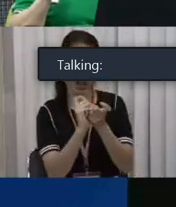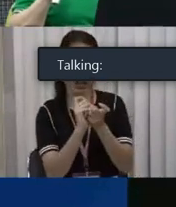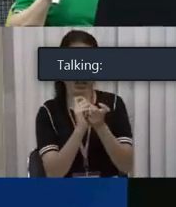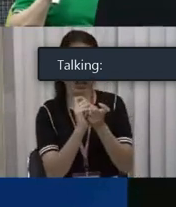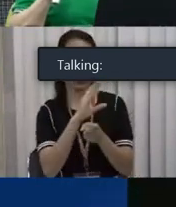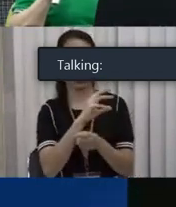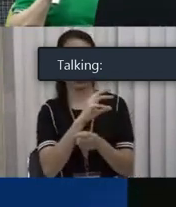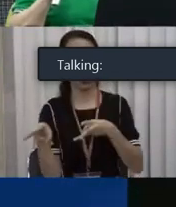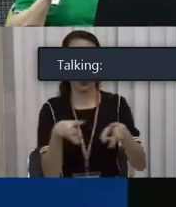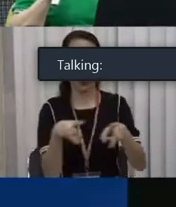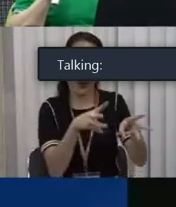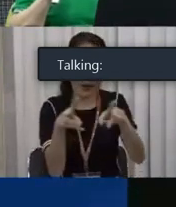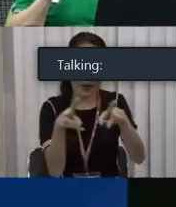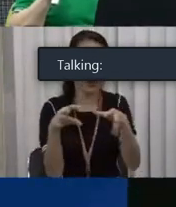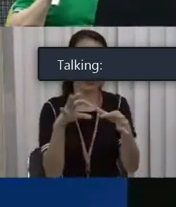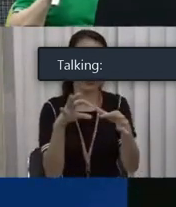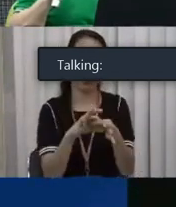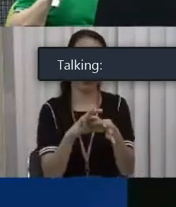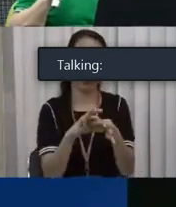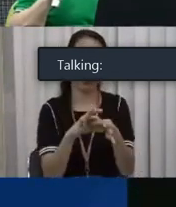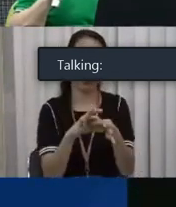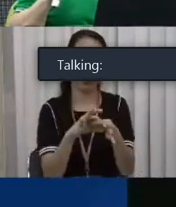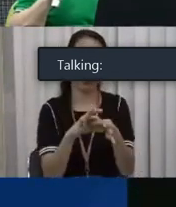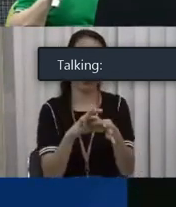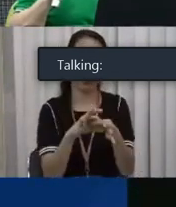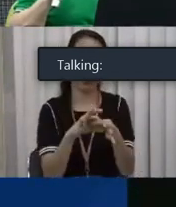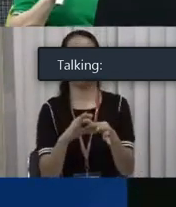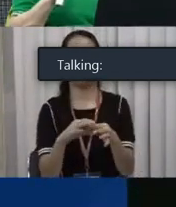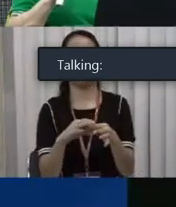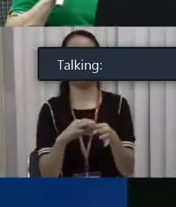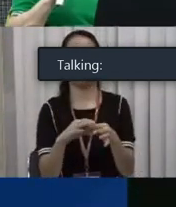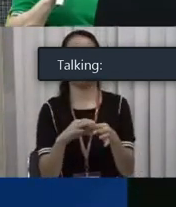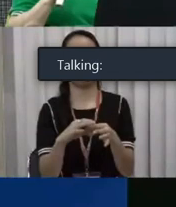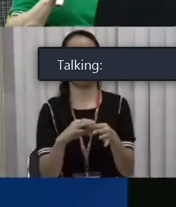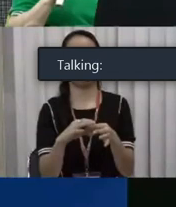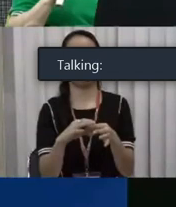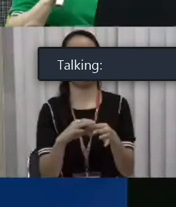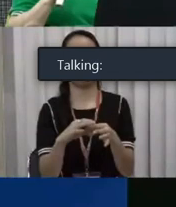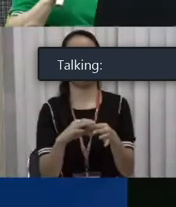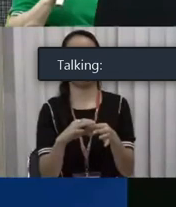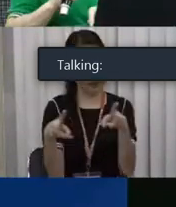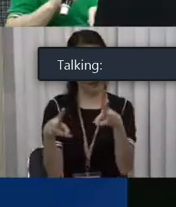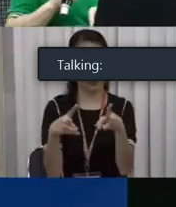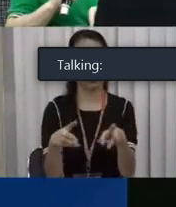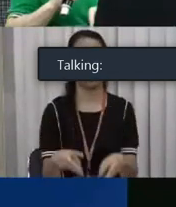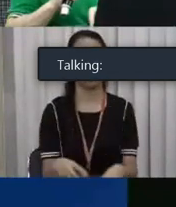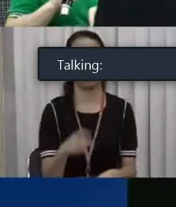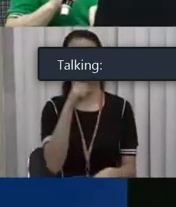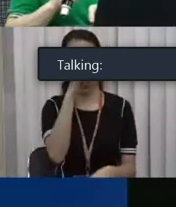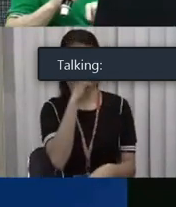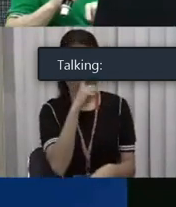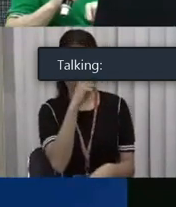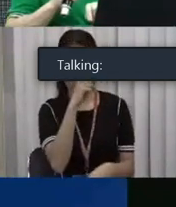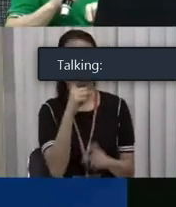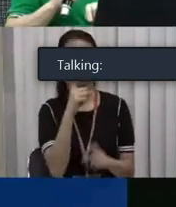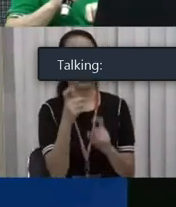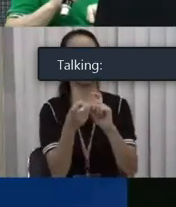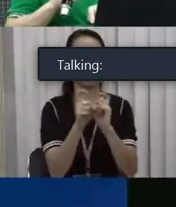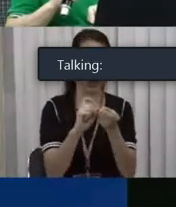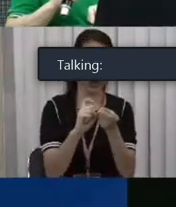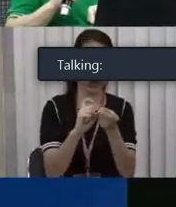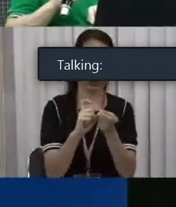murang ma-augment pod ang, or ma-enhance ang what is kanang existing na sa ato ang